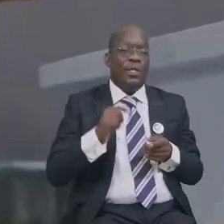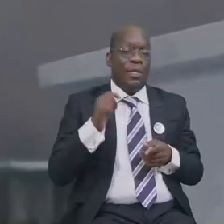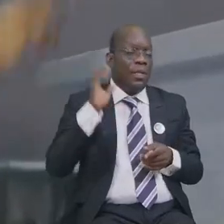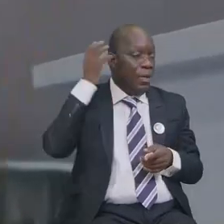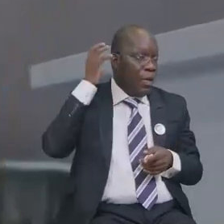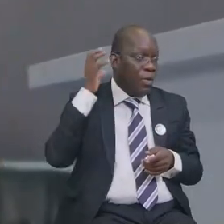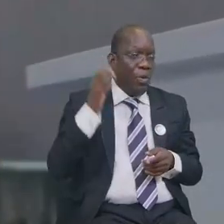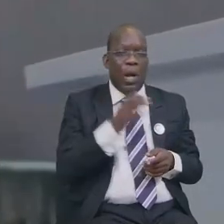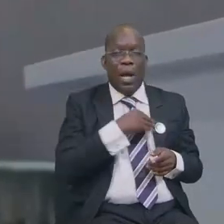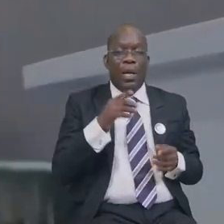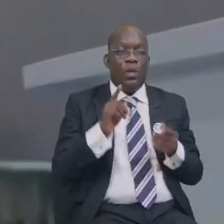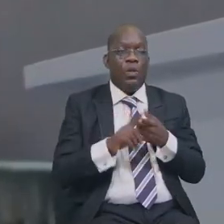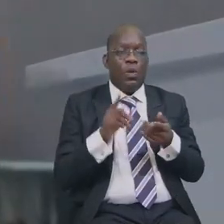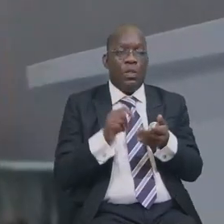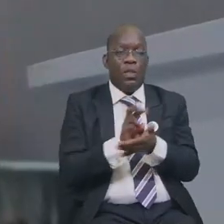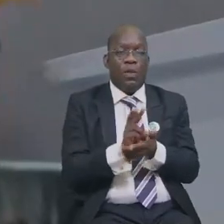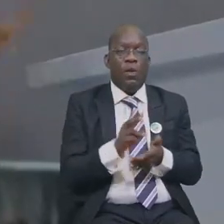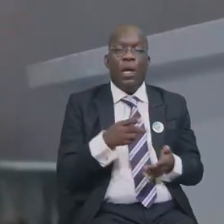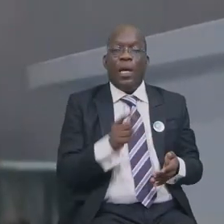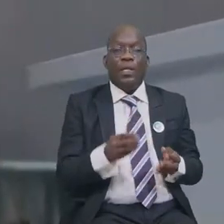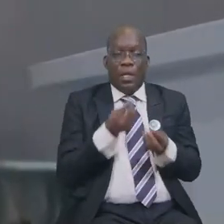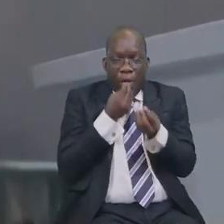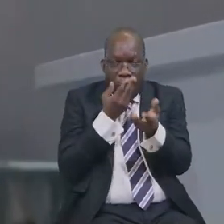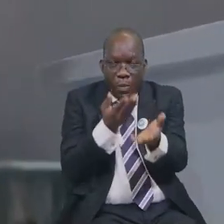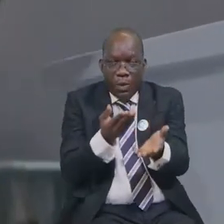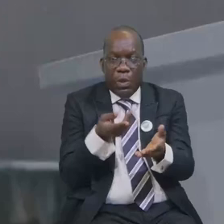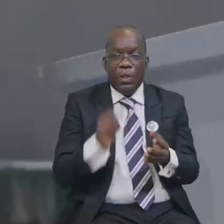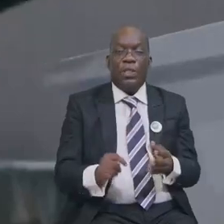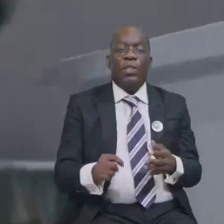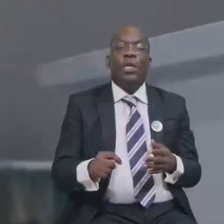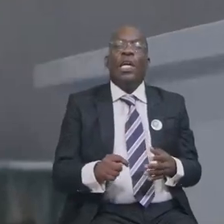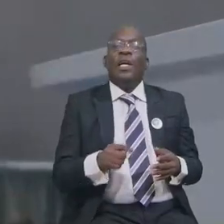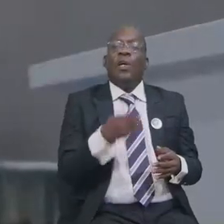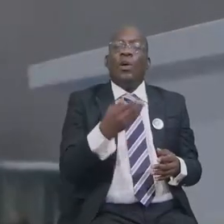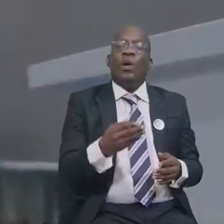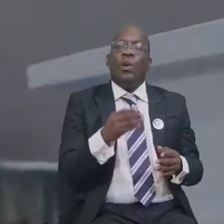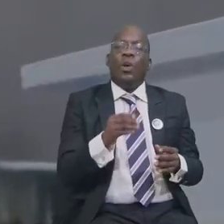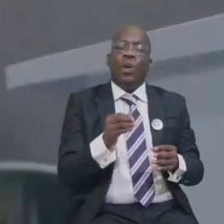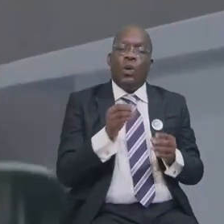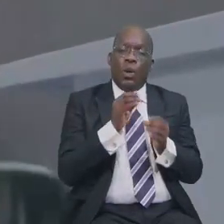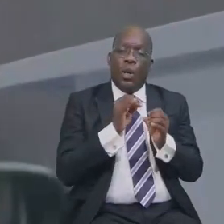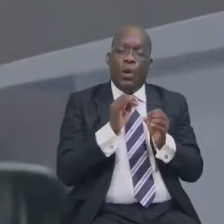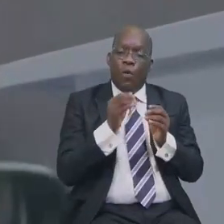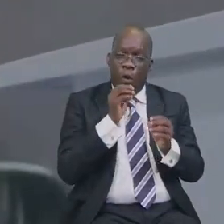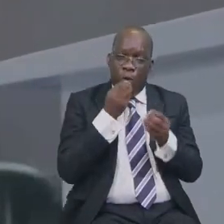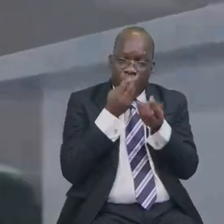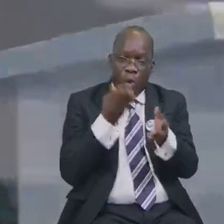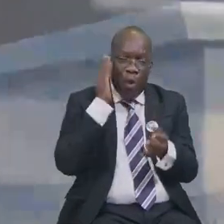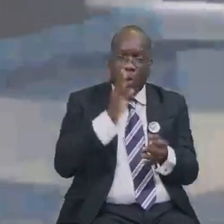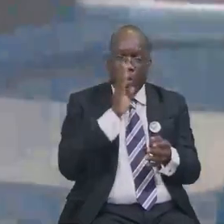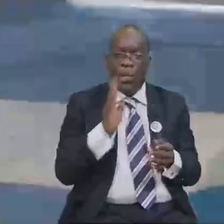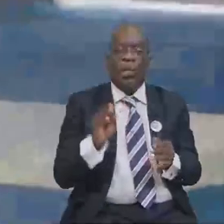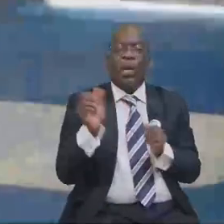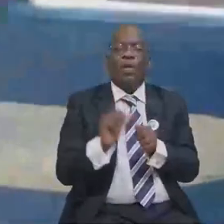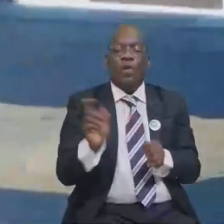la radio ou même fixer vos yeux à la télévision. La nouvelle sera partout. Vous entendrez parler.